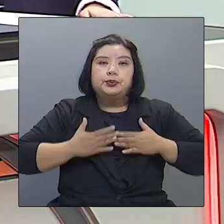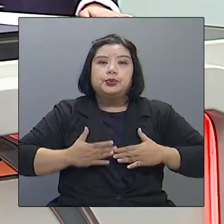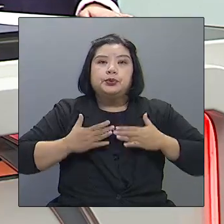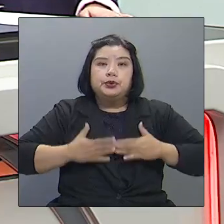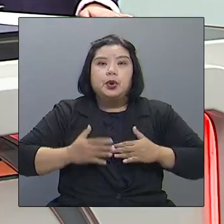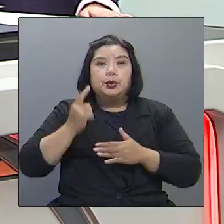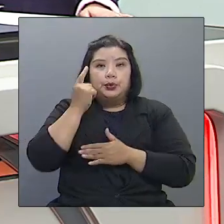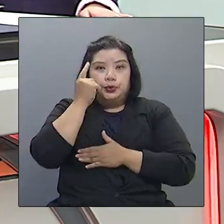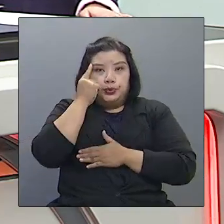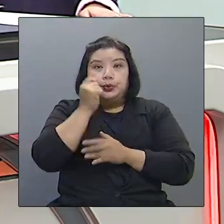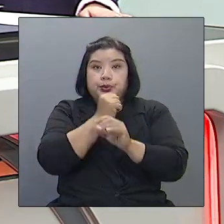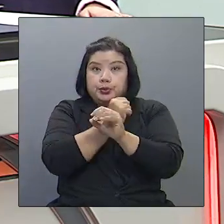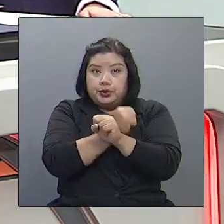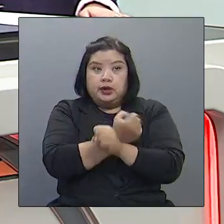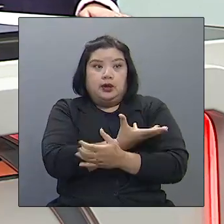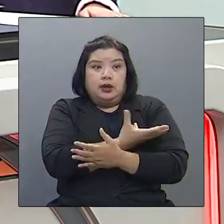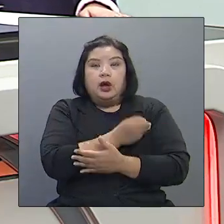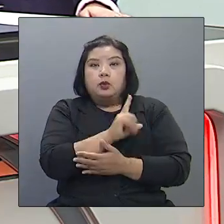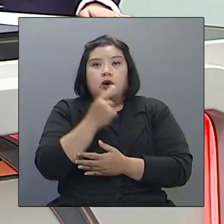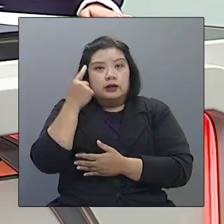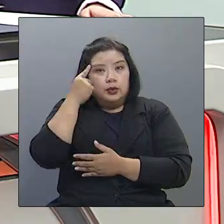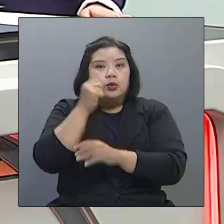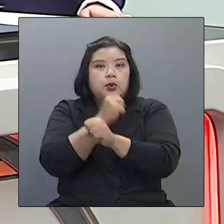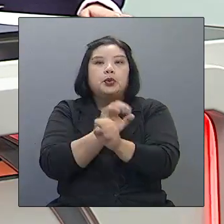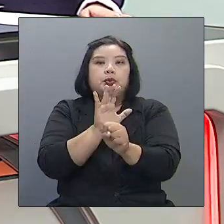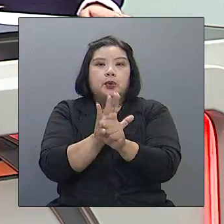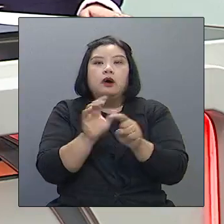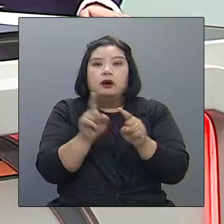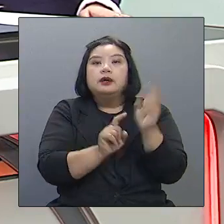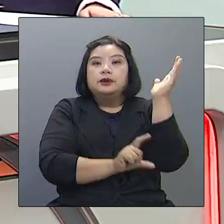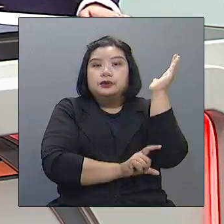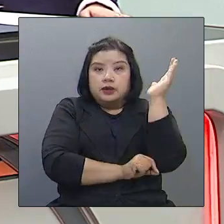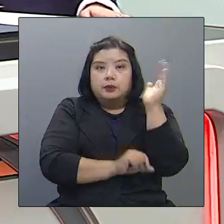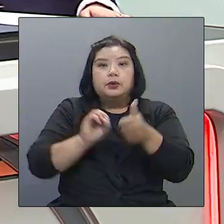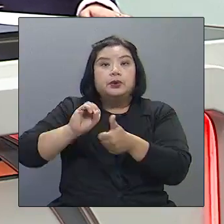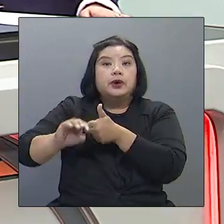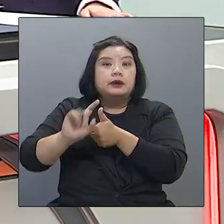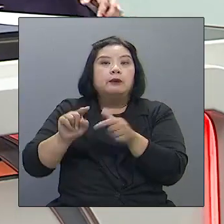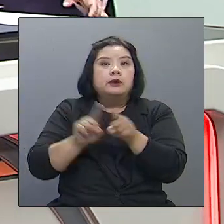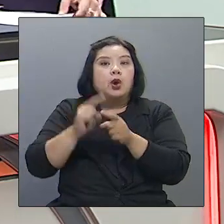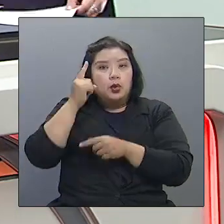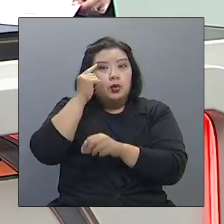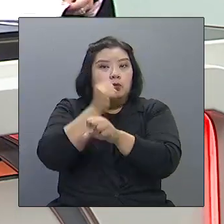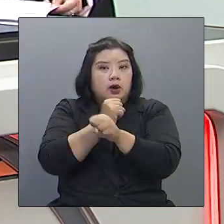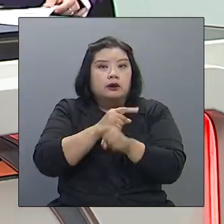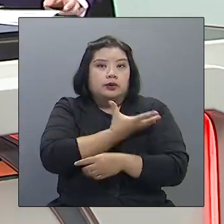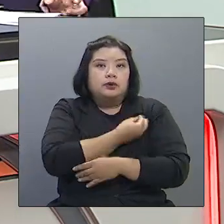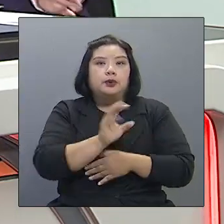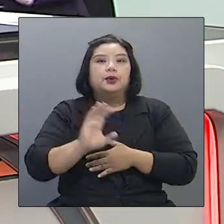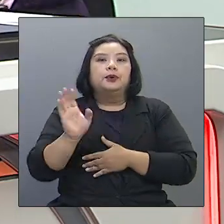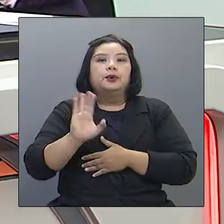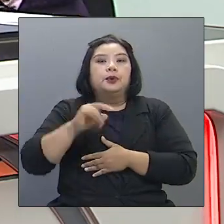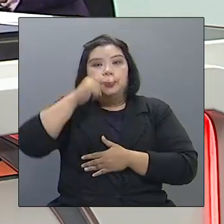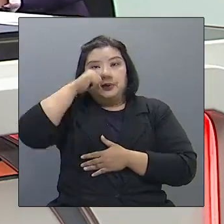ารู้อย่าให้ตระหนกแต่ให้ตระหนักก็เหมือนกับที่สิงคโปร์เขาแนะนำบ้านเราเองก็เช่นเดียวกันนะคะดังนั้นสิ่ง